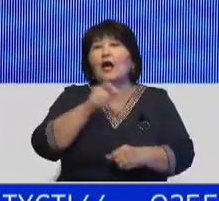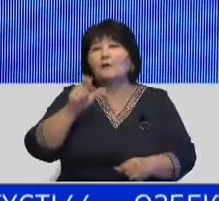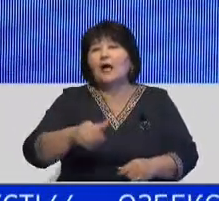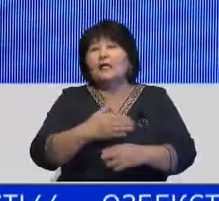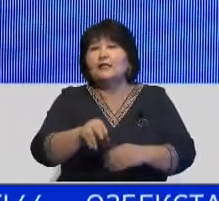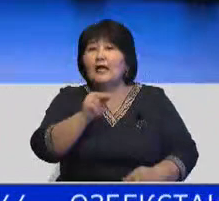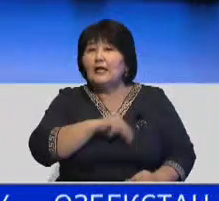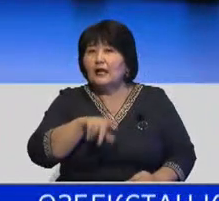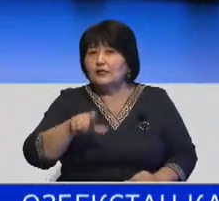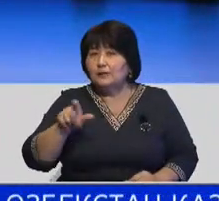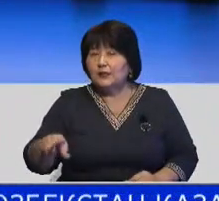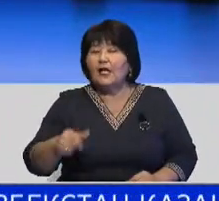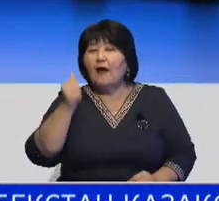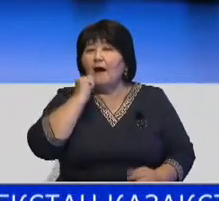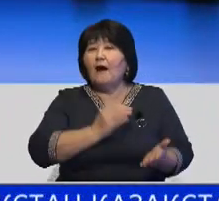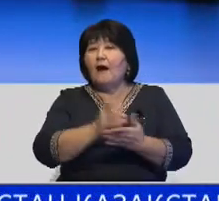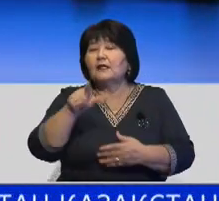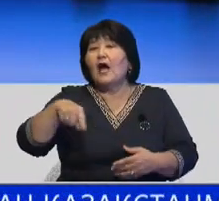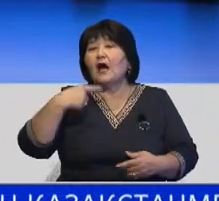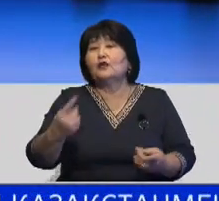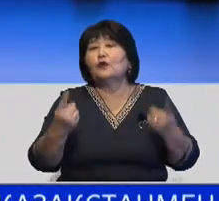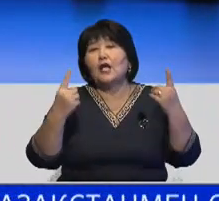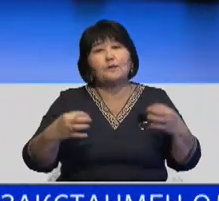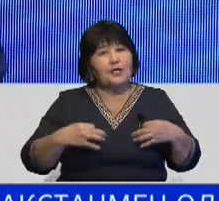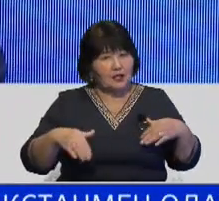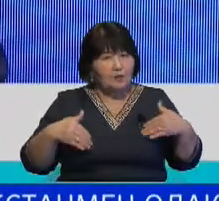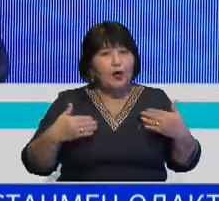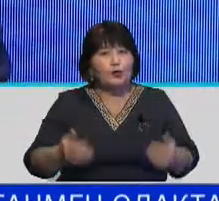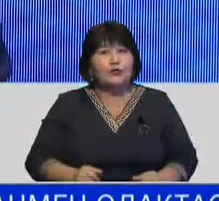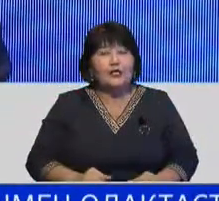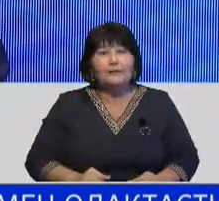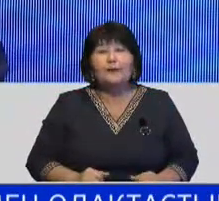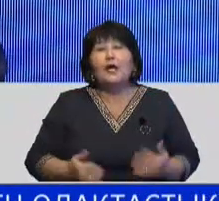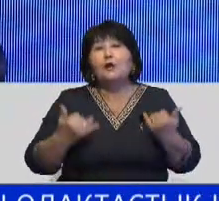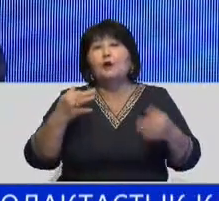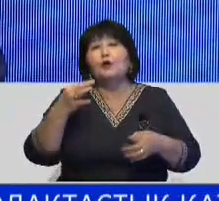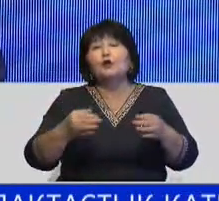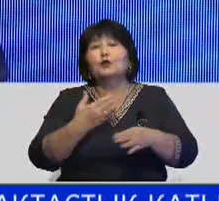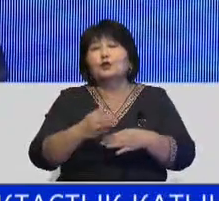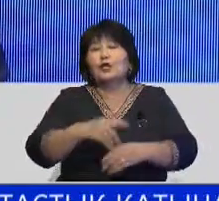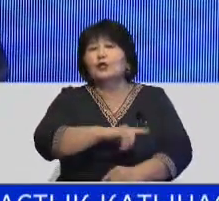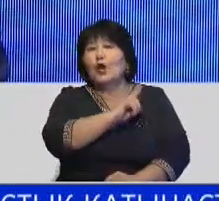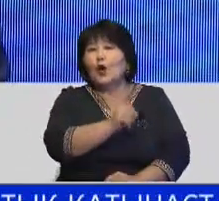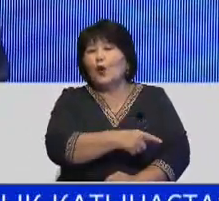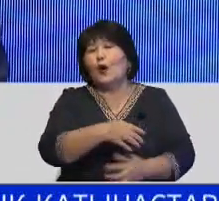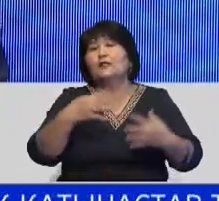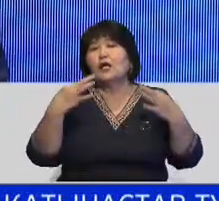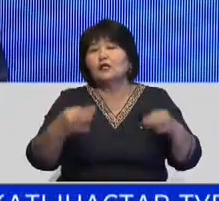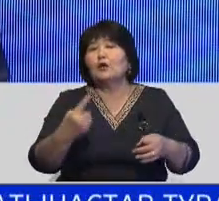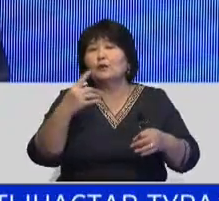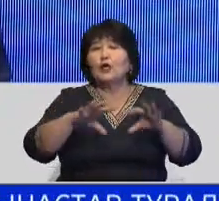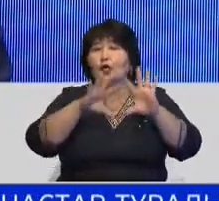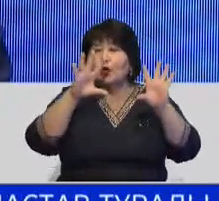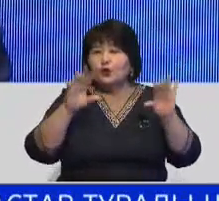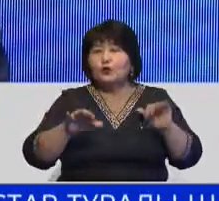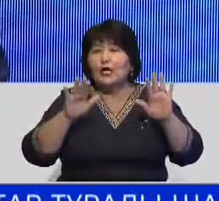сала қызметкерлері мен ардагерлерін айтулы мерекемен құттықтады. Бүгінде сот саласы қуатты, тәуелсіз біртұтас